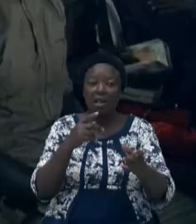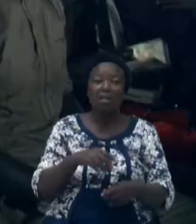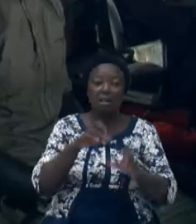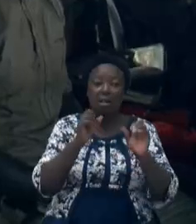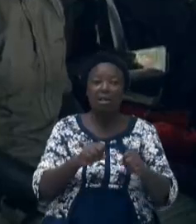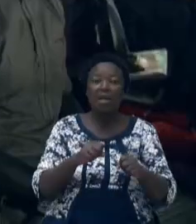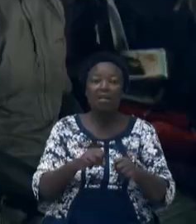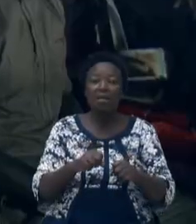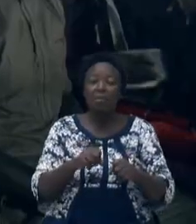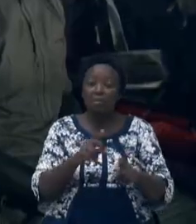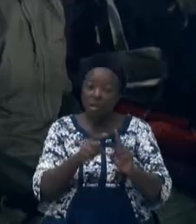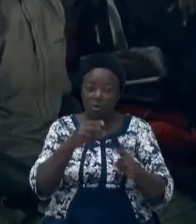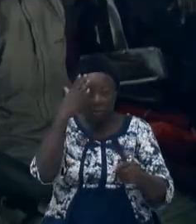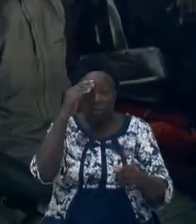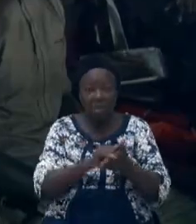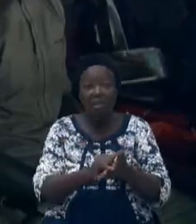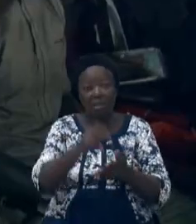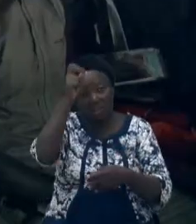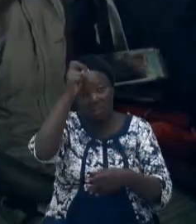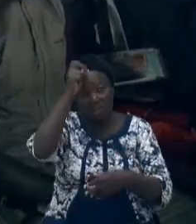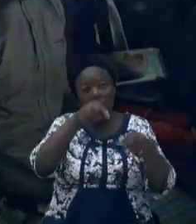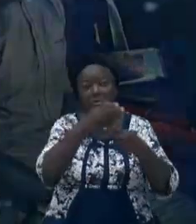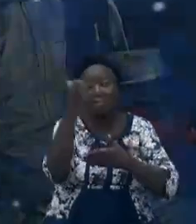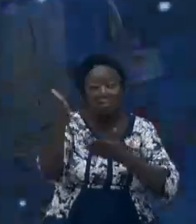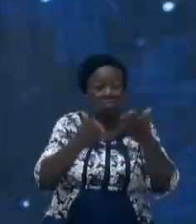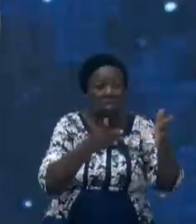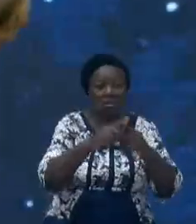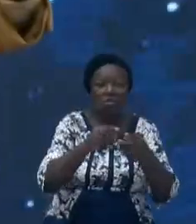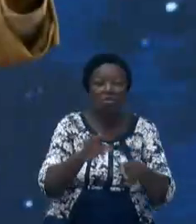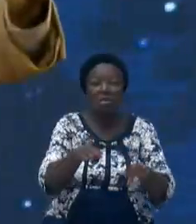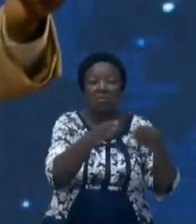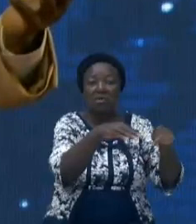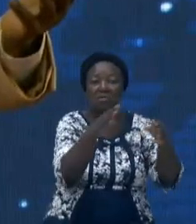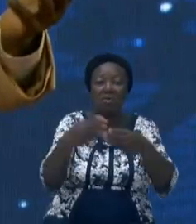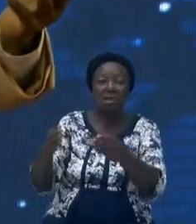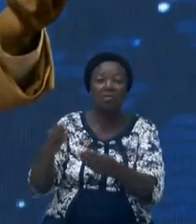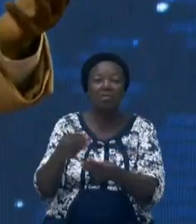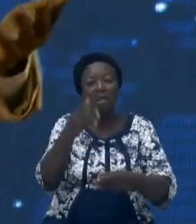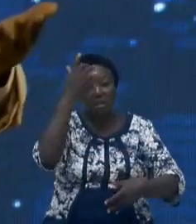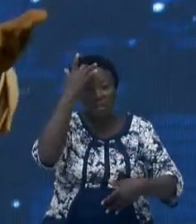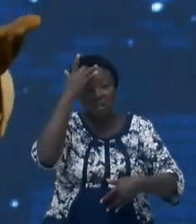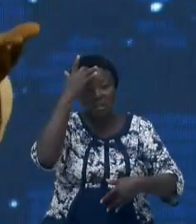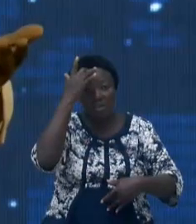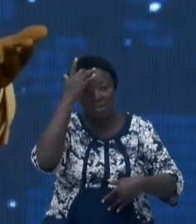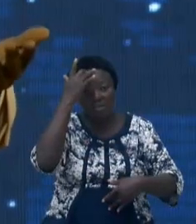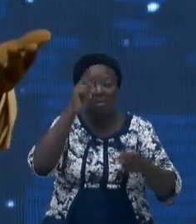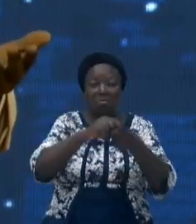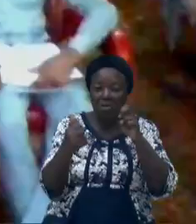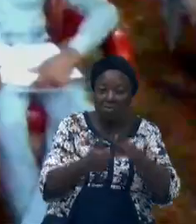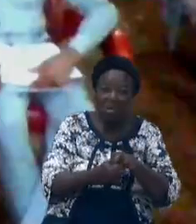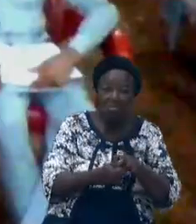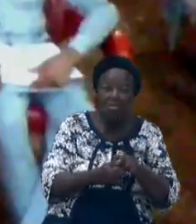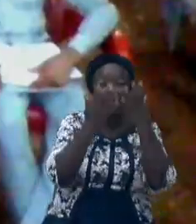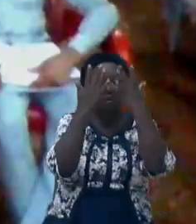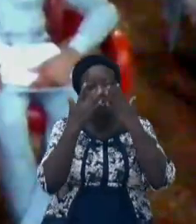de satan et sac à main nova de lyon lieu envoie la maladie là les limites et